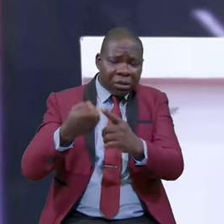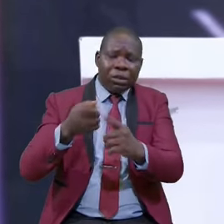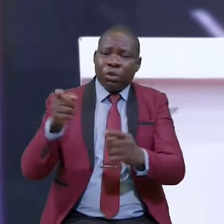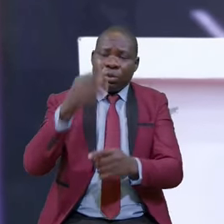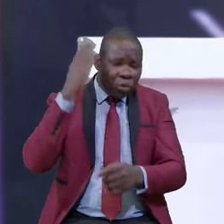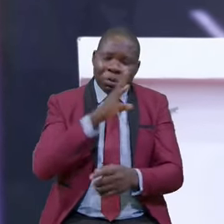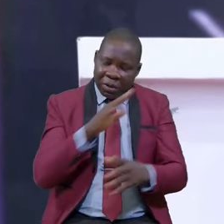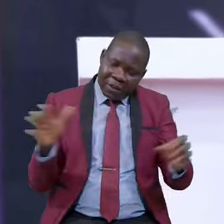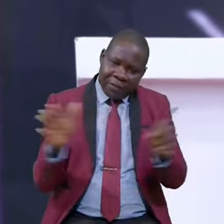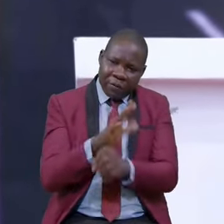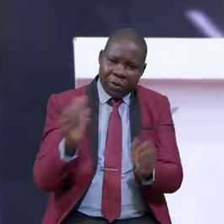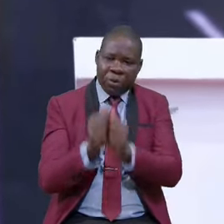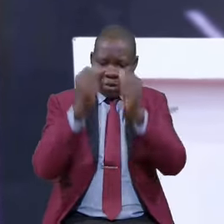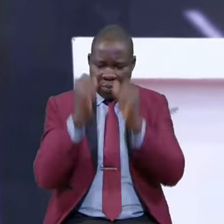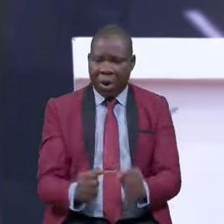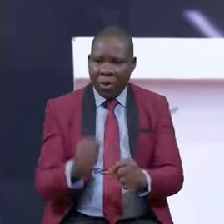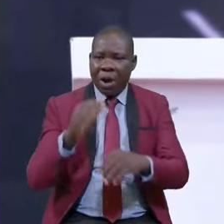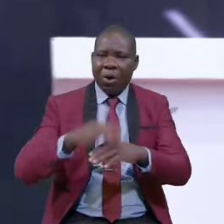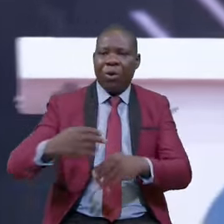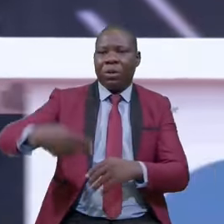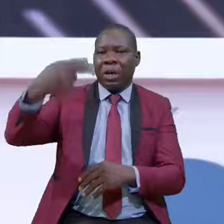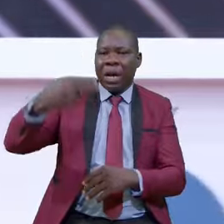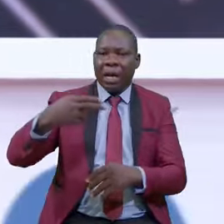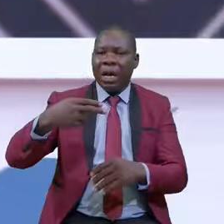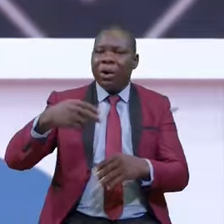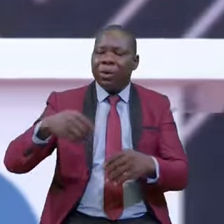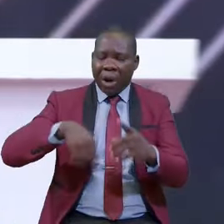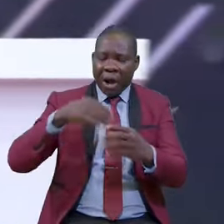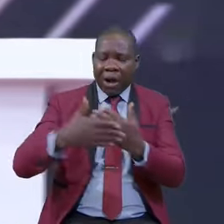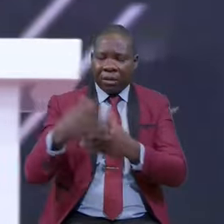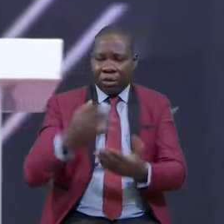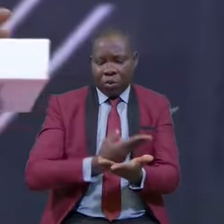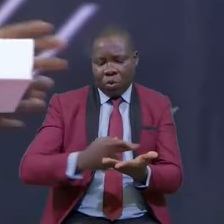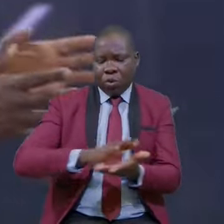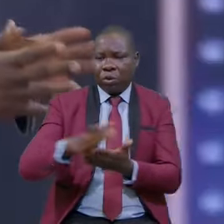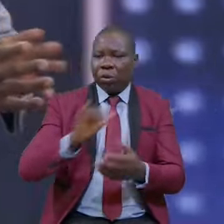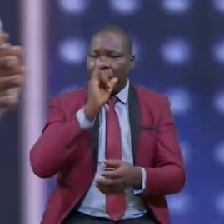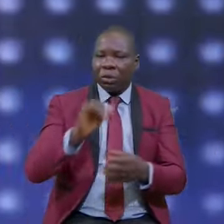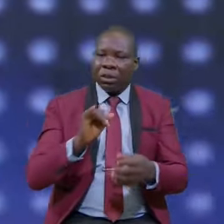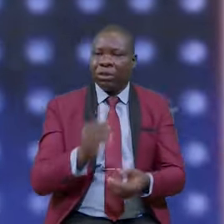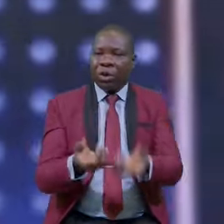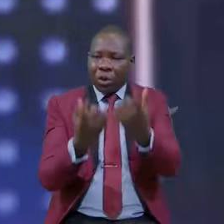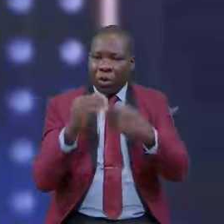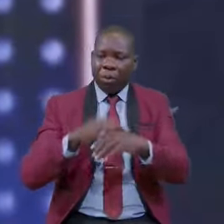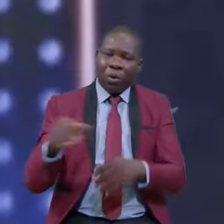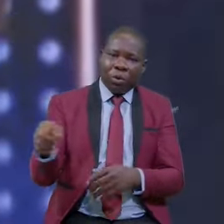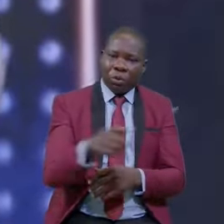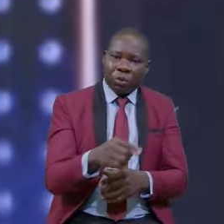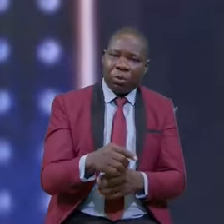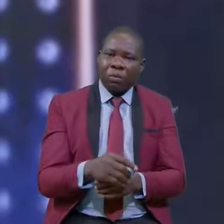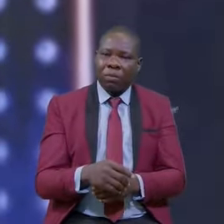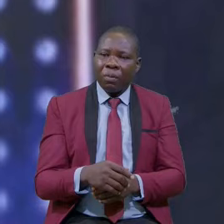puissance, le Saint-Esprit survenant sur vous. And you shall et vous be serez mes témoins Jerusalem and Judea and your